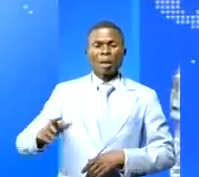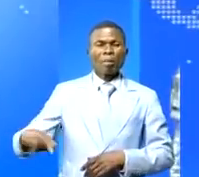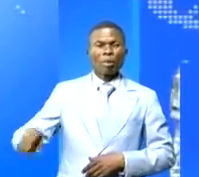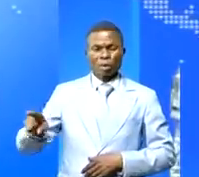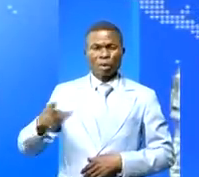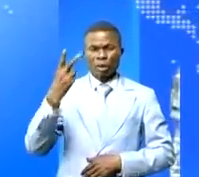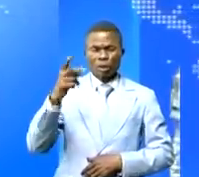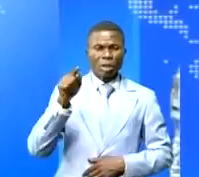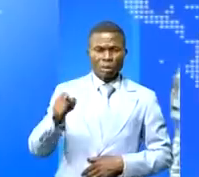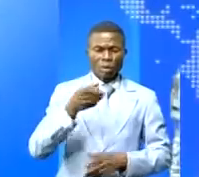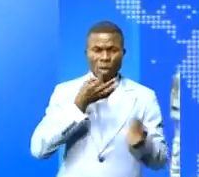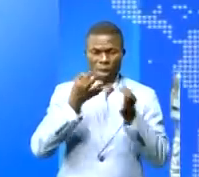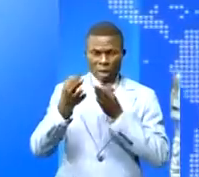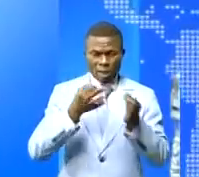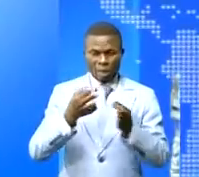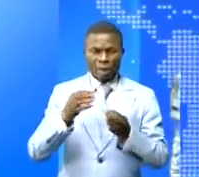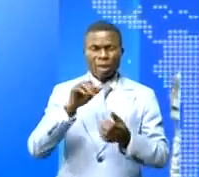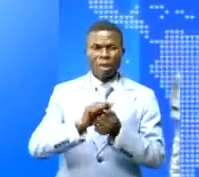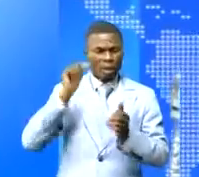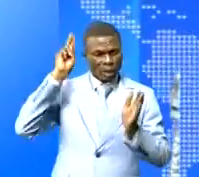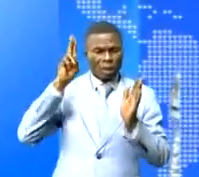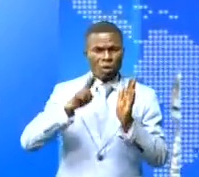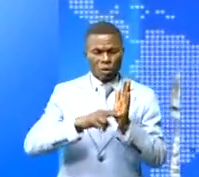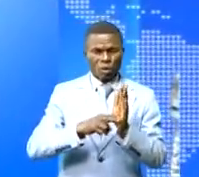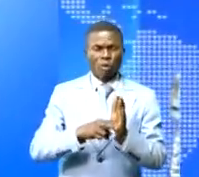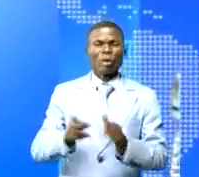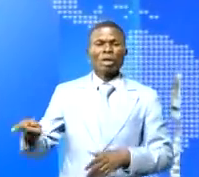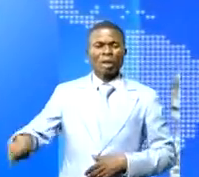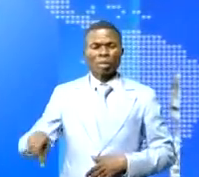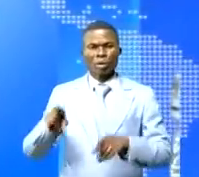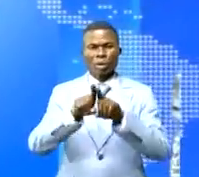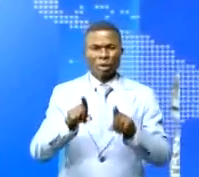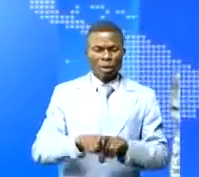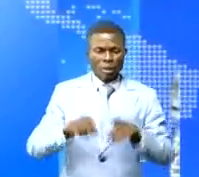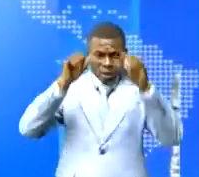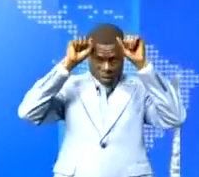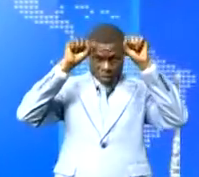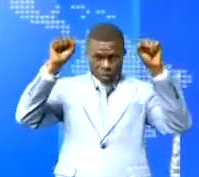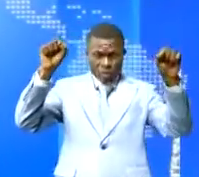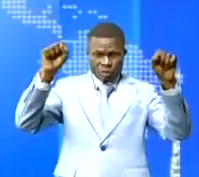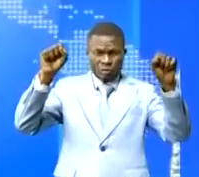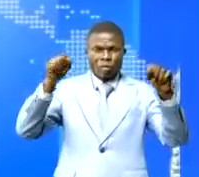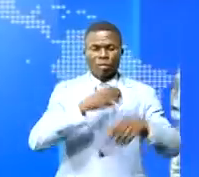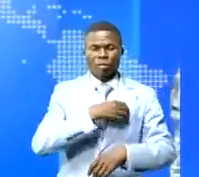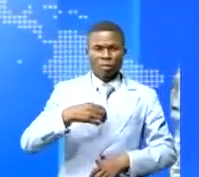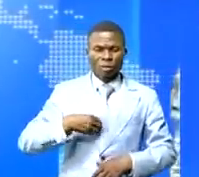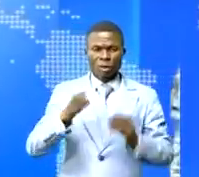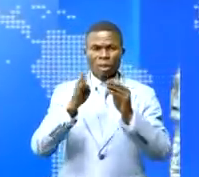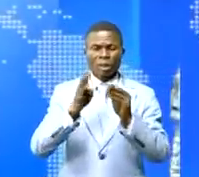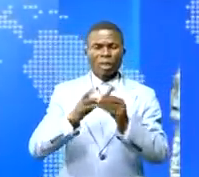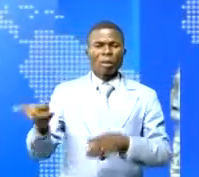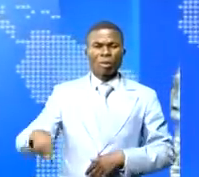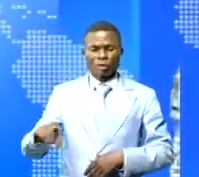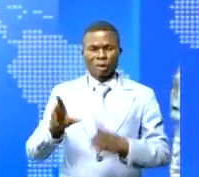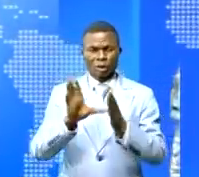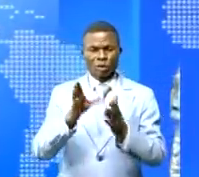Deux points au menu des échanges entre le gouverneur des Ningandou et le président ou la présidente de l'Assemblée